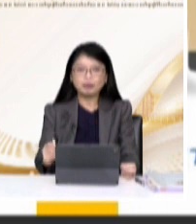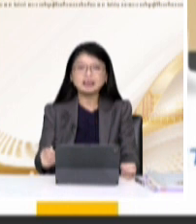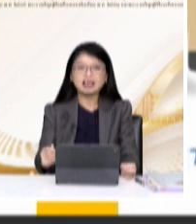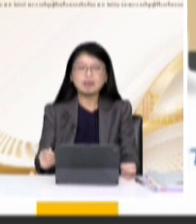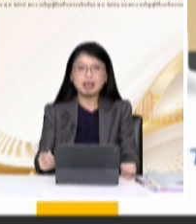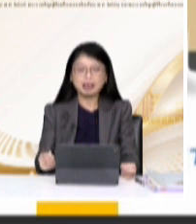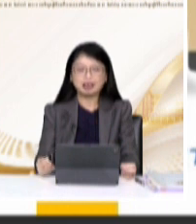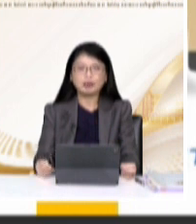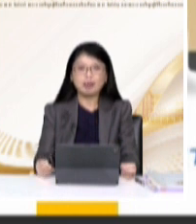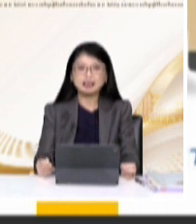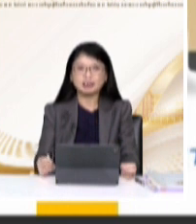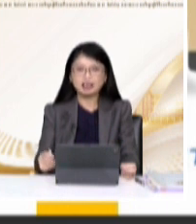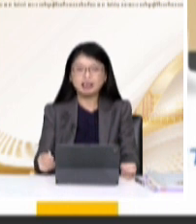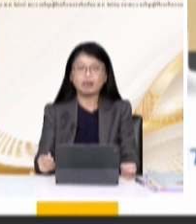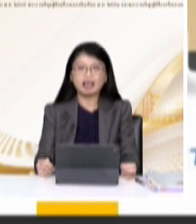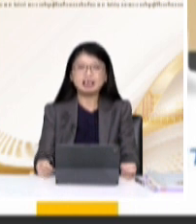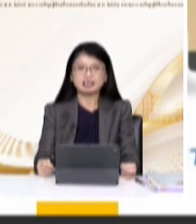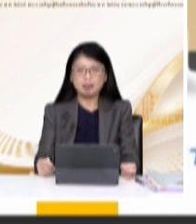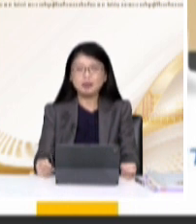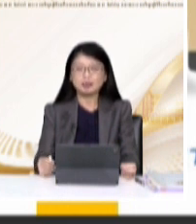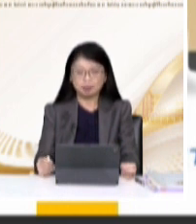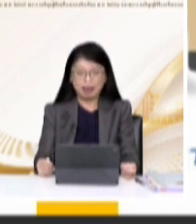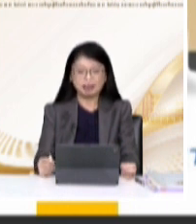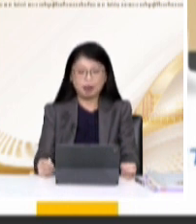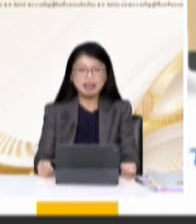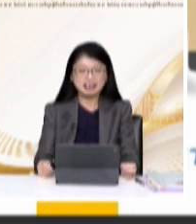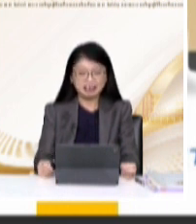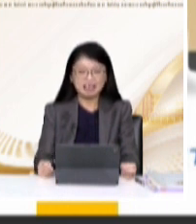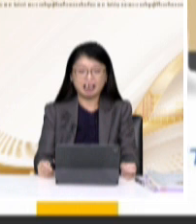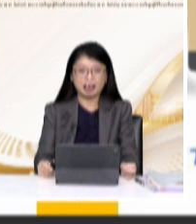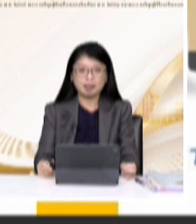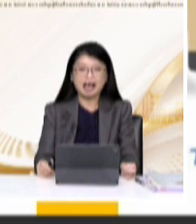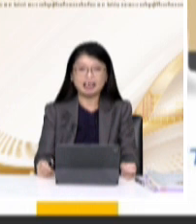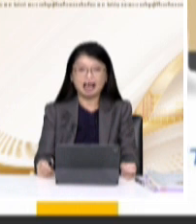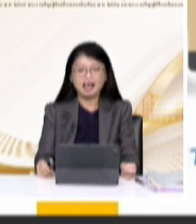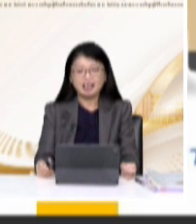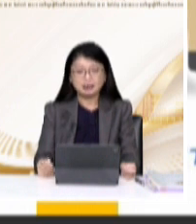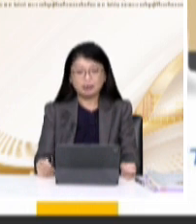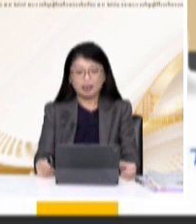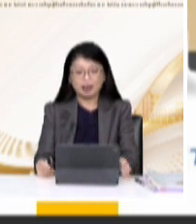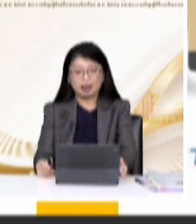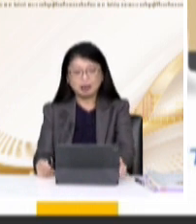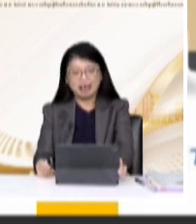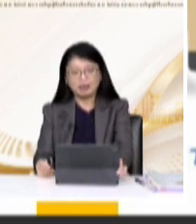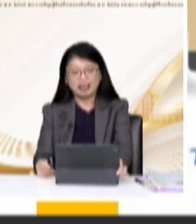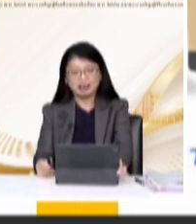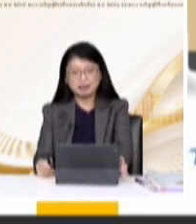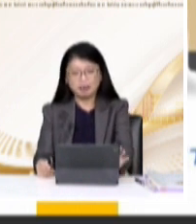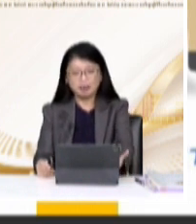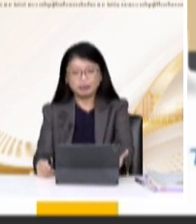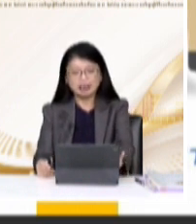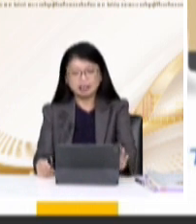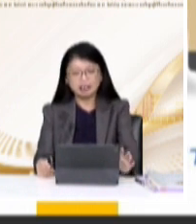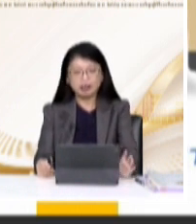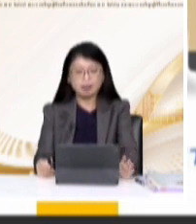ผู้ที่จะได้รับการประกาศกำหนดให้เป็นเจ้าหน้าที่ของรัฐเนี่ยจะต้องมีคุณสมบัติหรือว่ามีลักษณะอย่างไรบ้างนะคะส่วนเมื่อเช้าเนี่ยเข้าใจว่า